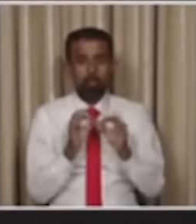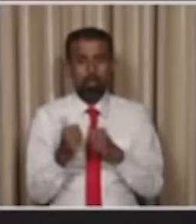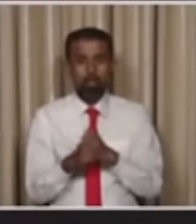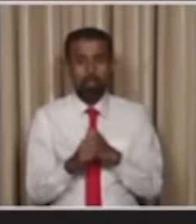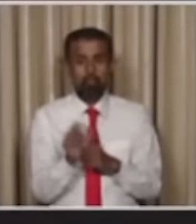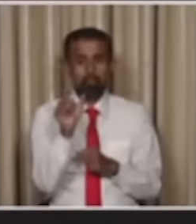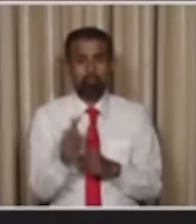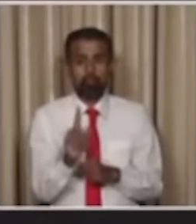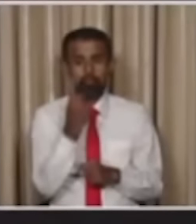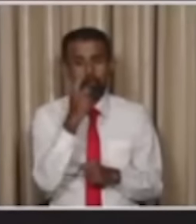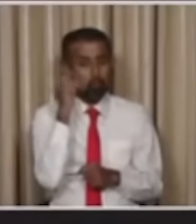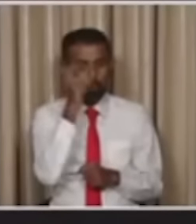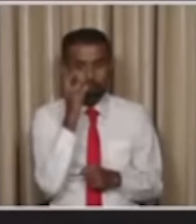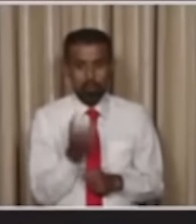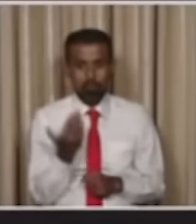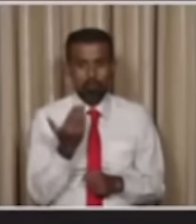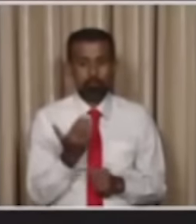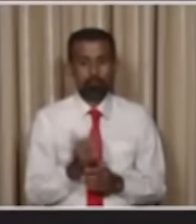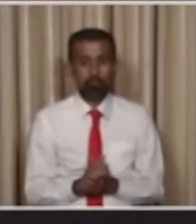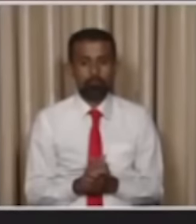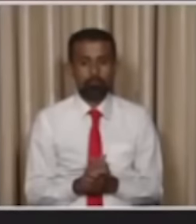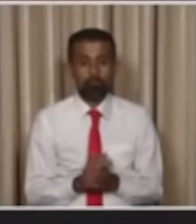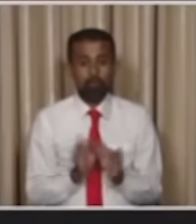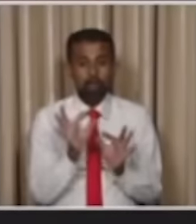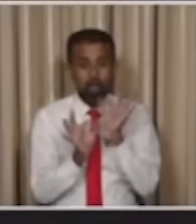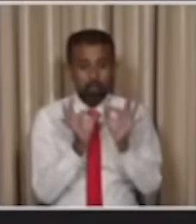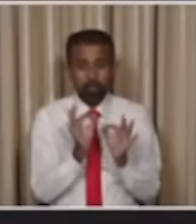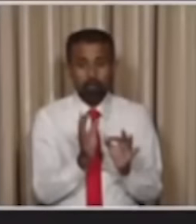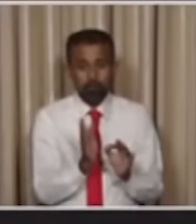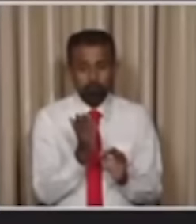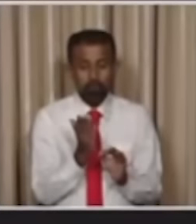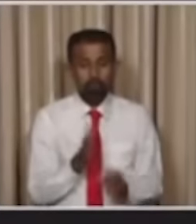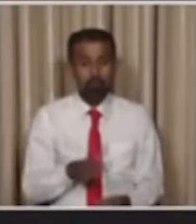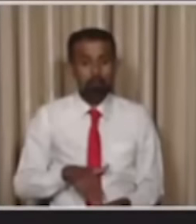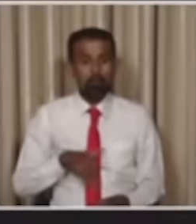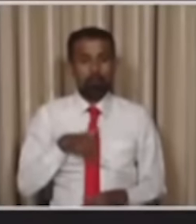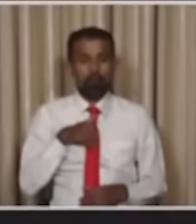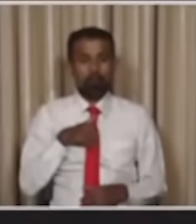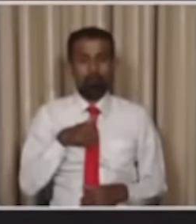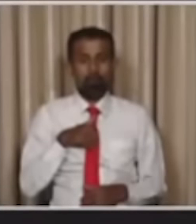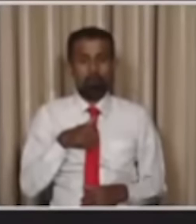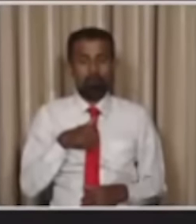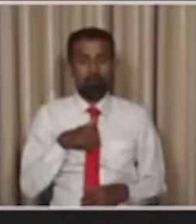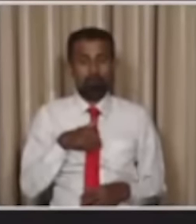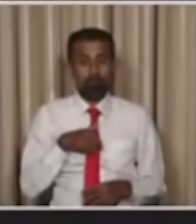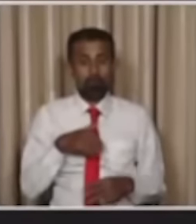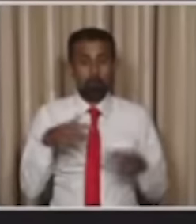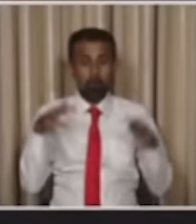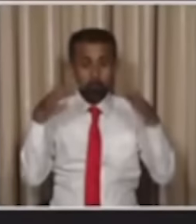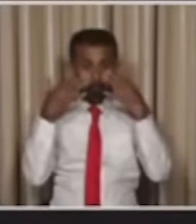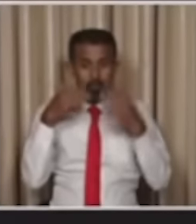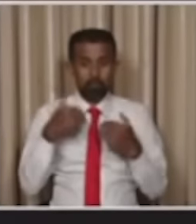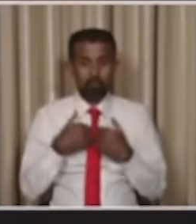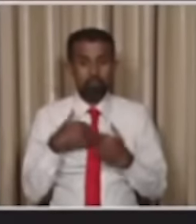තමයි මුලින් හොයාගන්න වෙන්නේ අපිට. මොකද ඒ කතන්දරයේ විසින් මූලික අවධානය යොමු යුත තැනින්